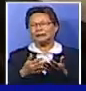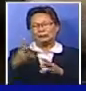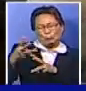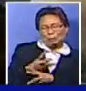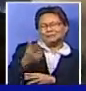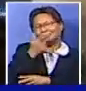Stable